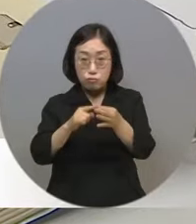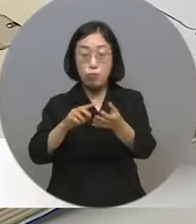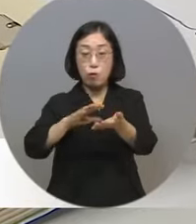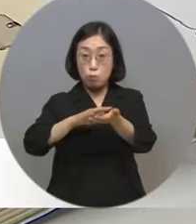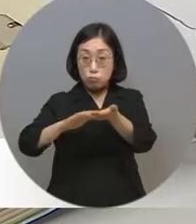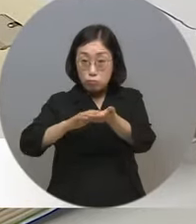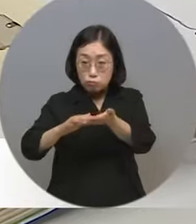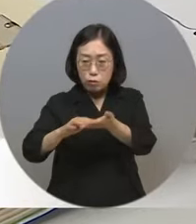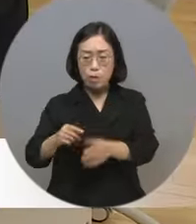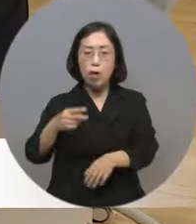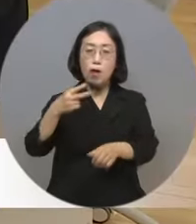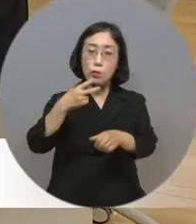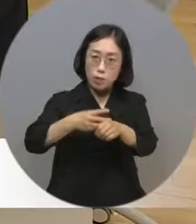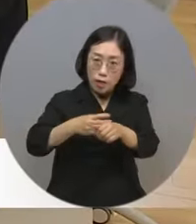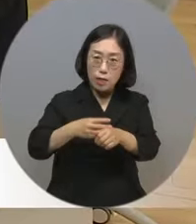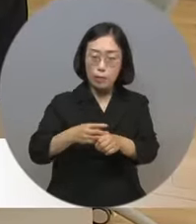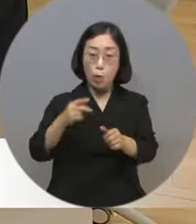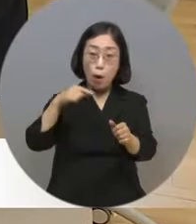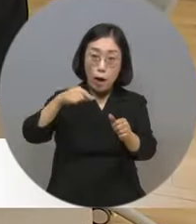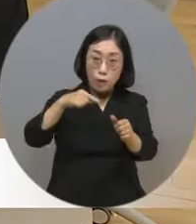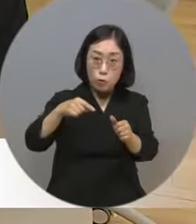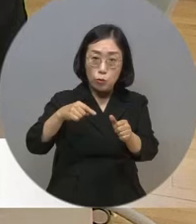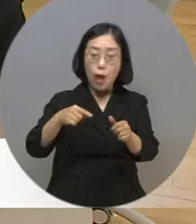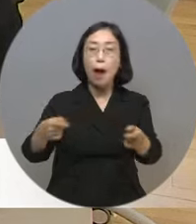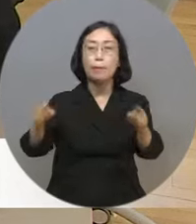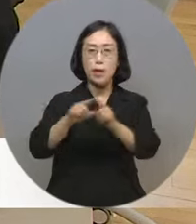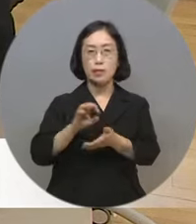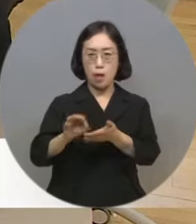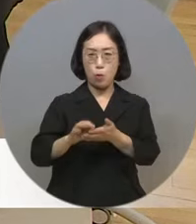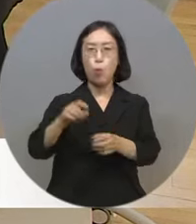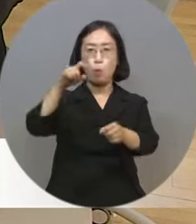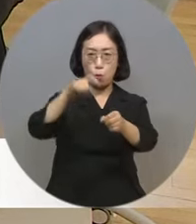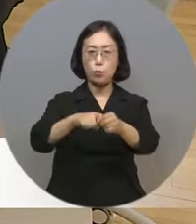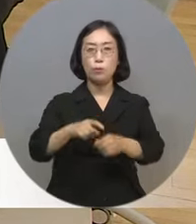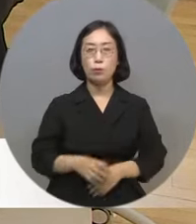시각장애인을 지도하는 비시각장애인들도 교재를 함께 사용할 수 있도록 제작됐습니다.